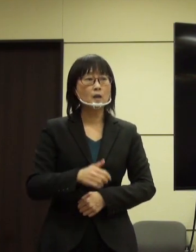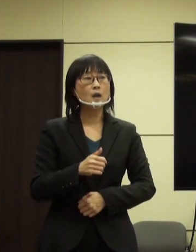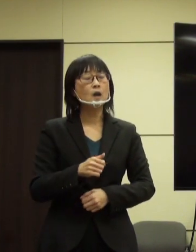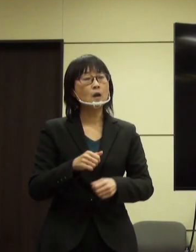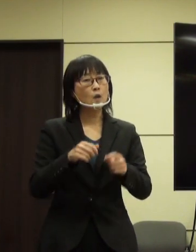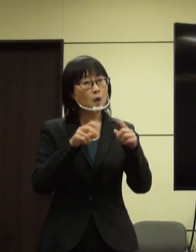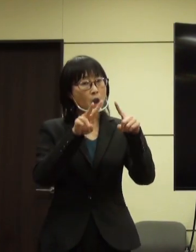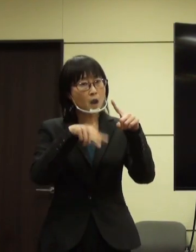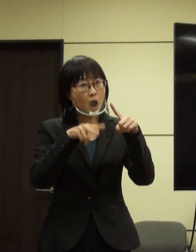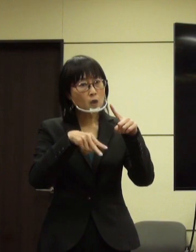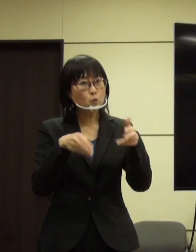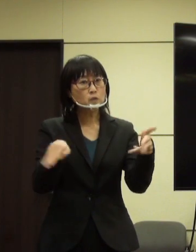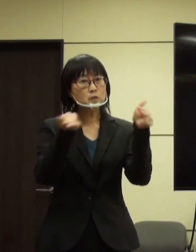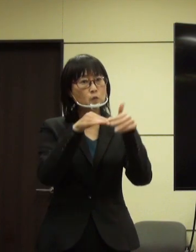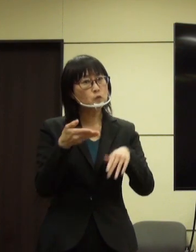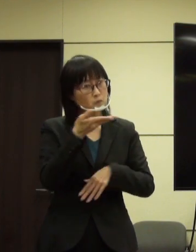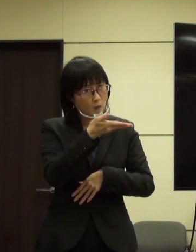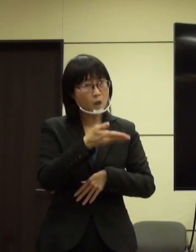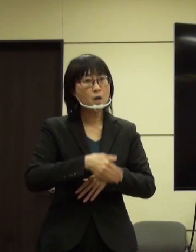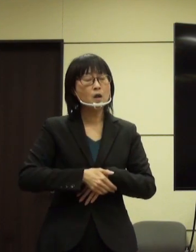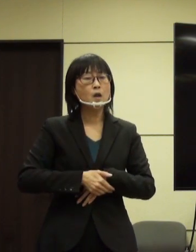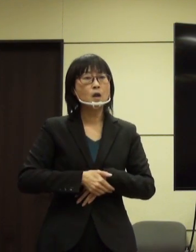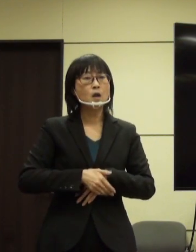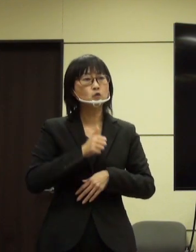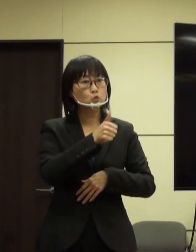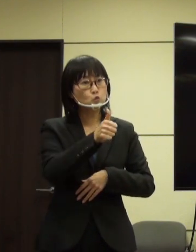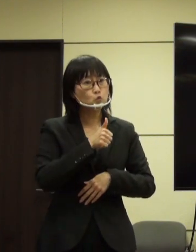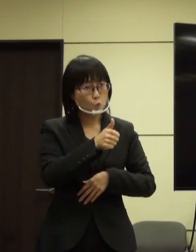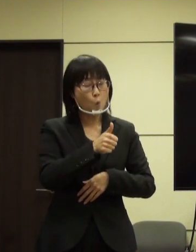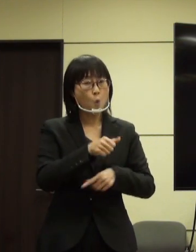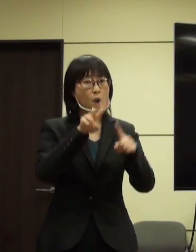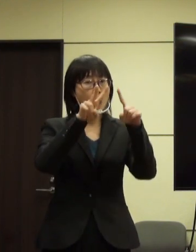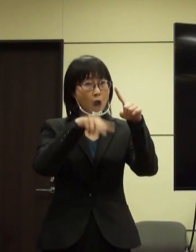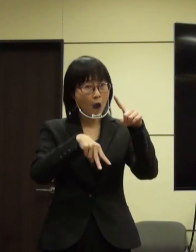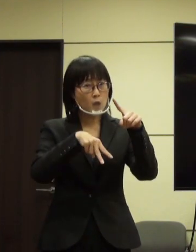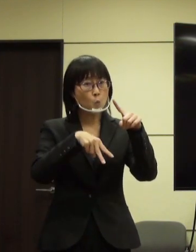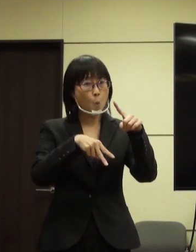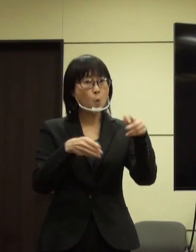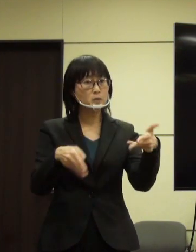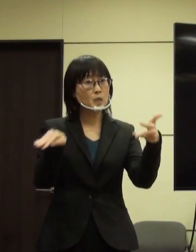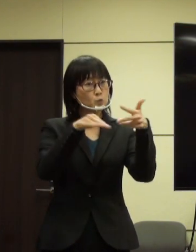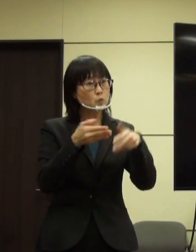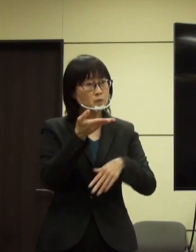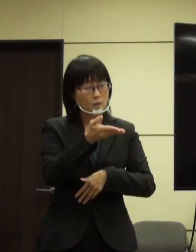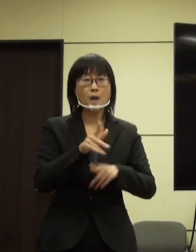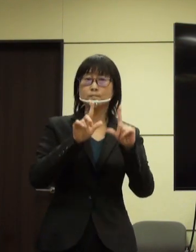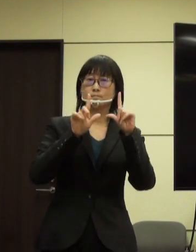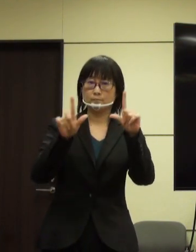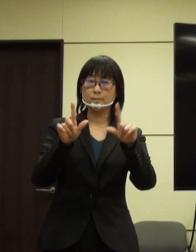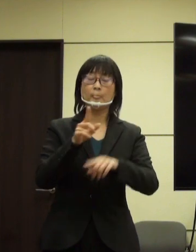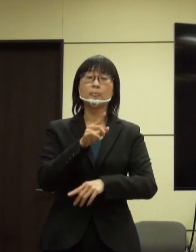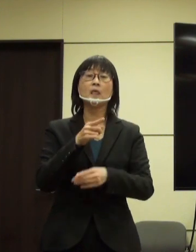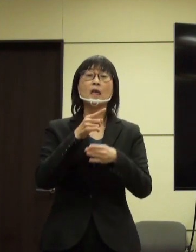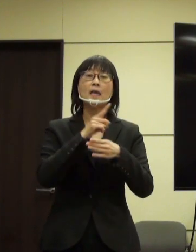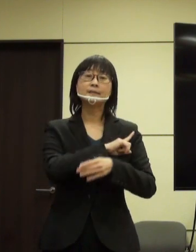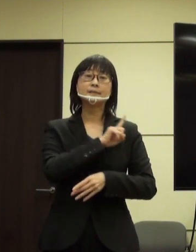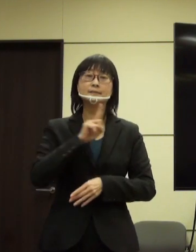施設っていうことで許し介護ですかねまぁ通称のまあいわゆるデイサービスですねはい